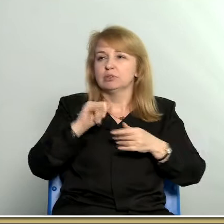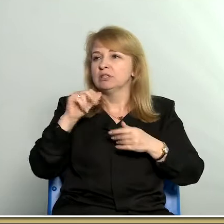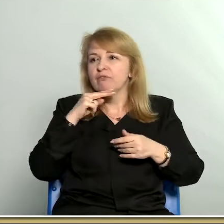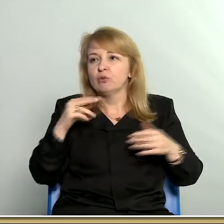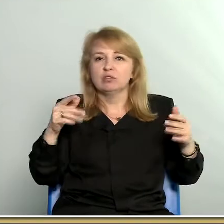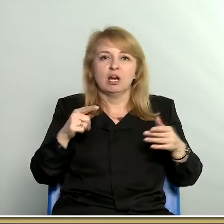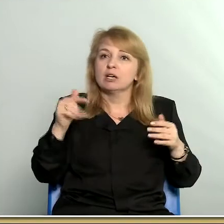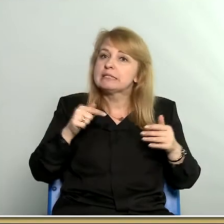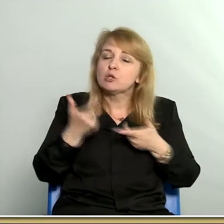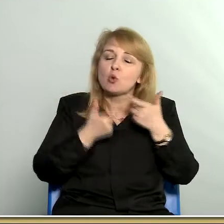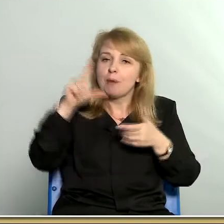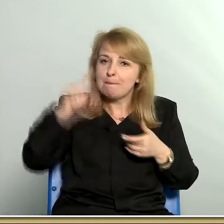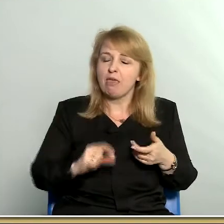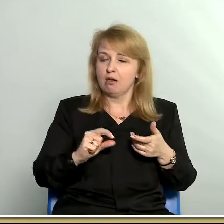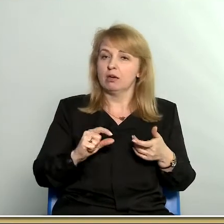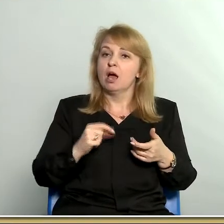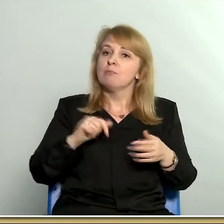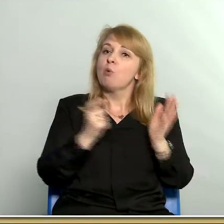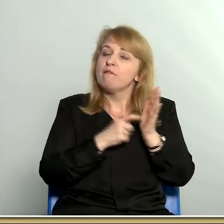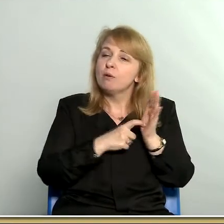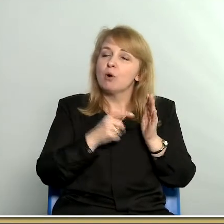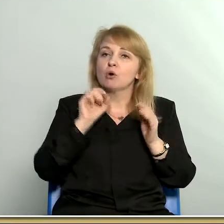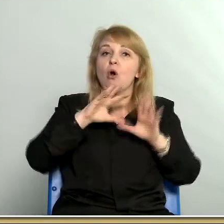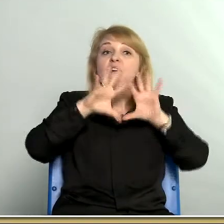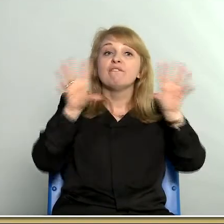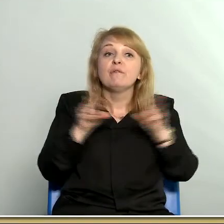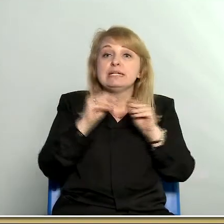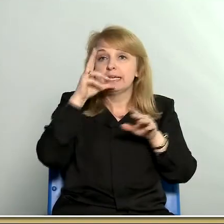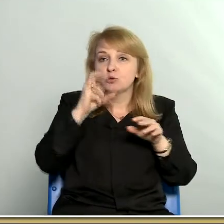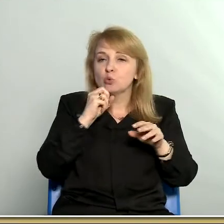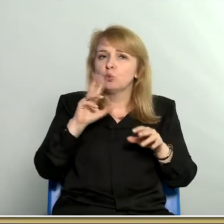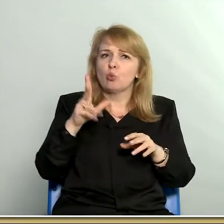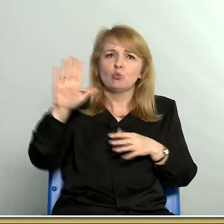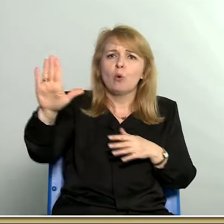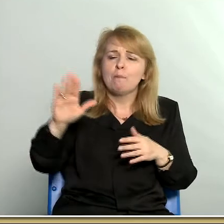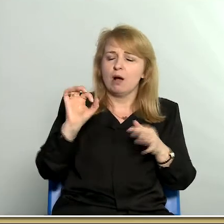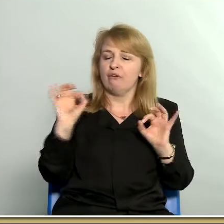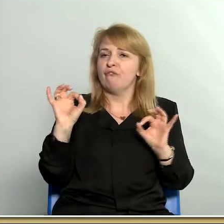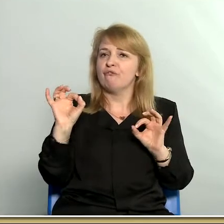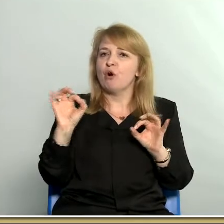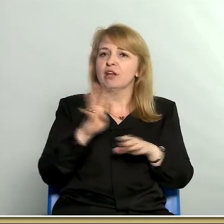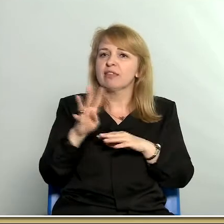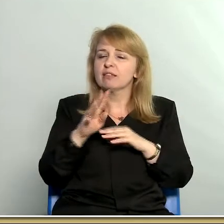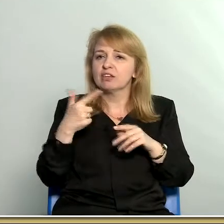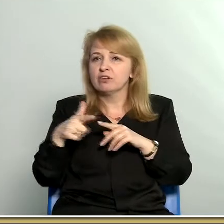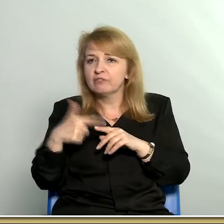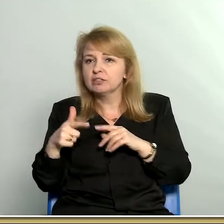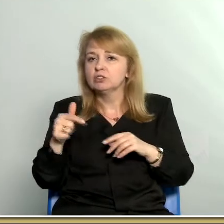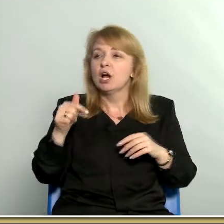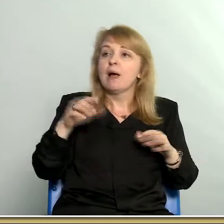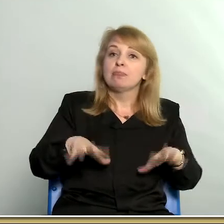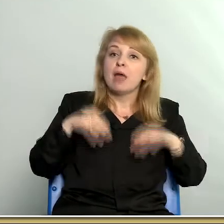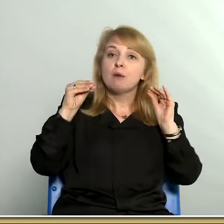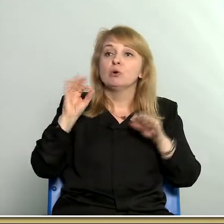wymogła, aby wszystkie inwestycje, które mają być realizowane w perspektywie 14-20 wynikały na